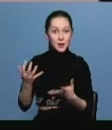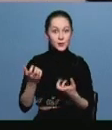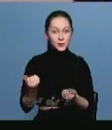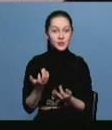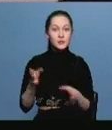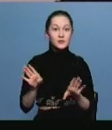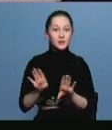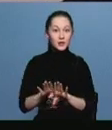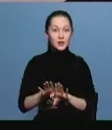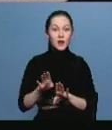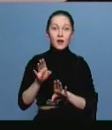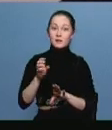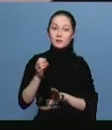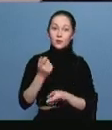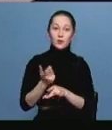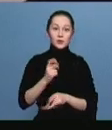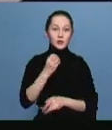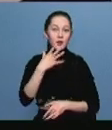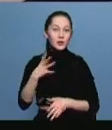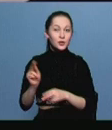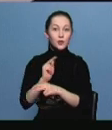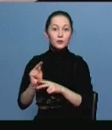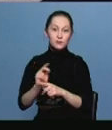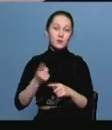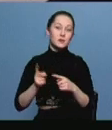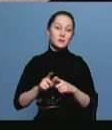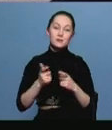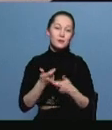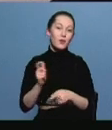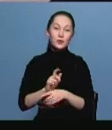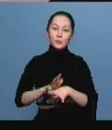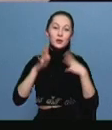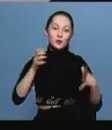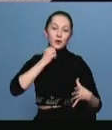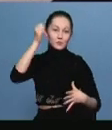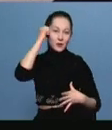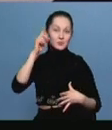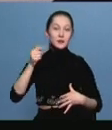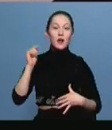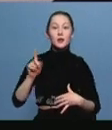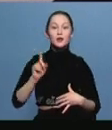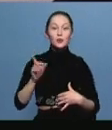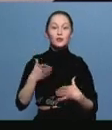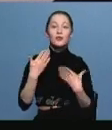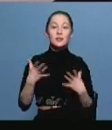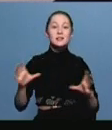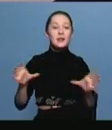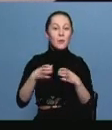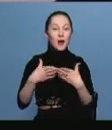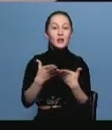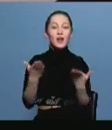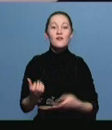просто жемчужина. Анатолий Федорович, огромное вам спасибо за то, что вы со своей командой, понимая